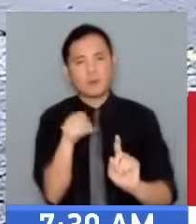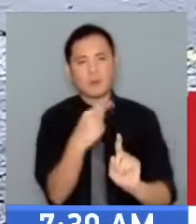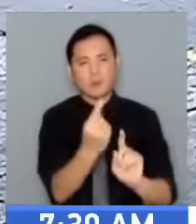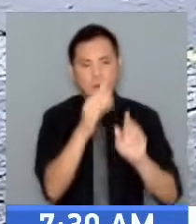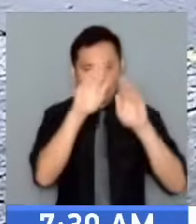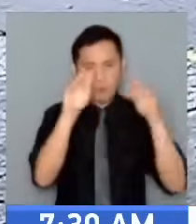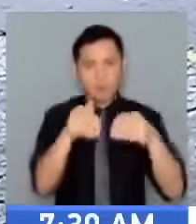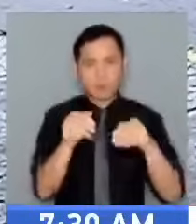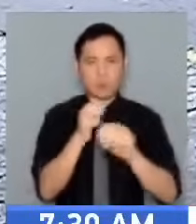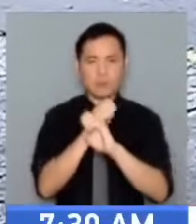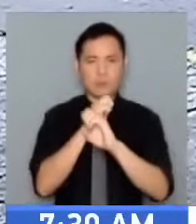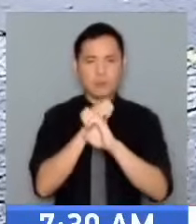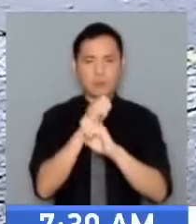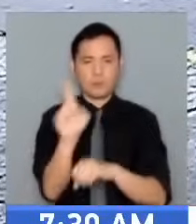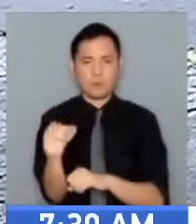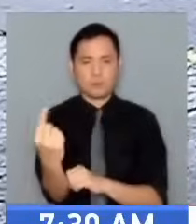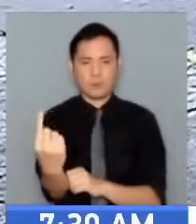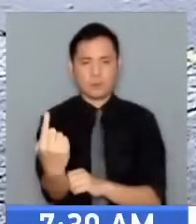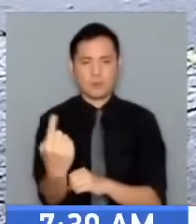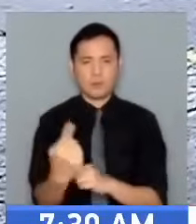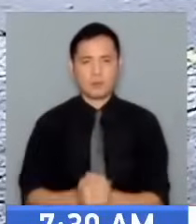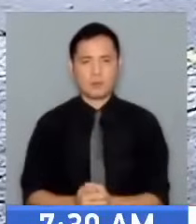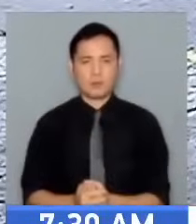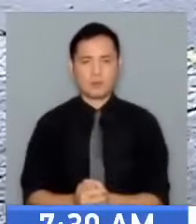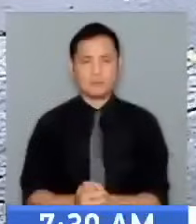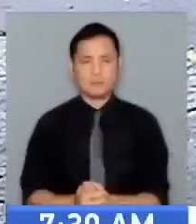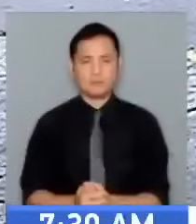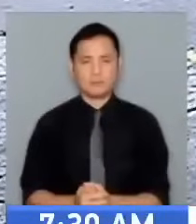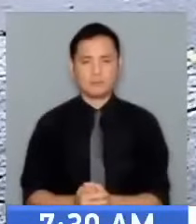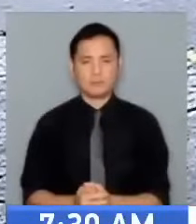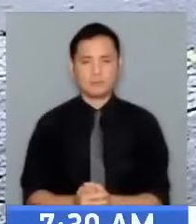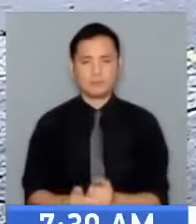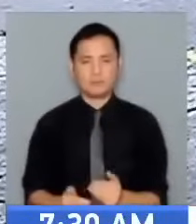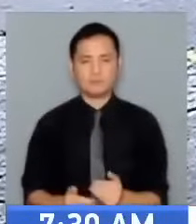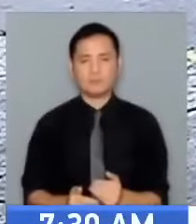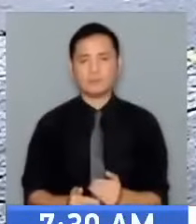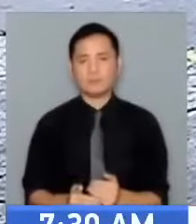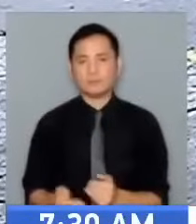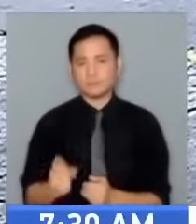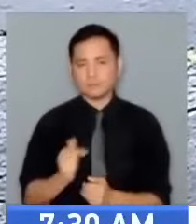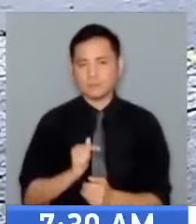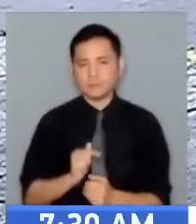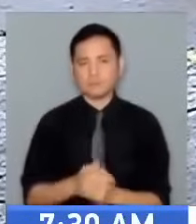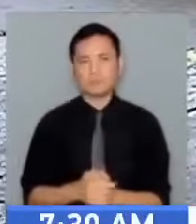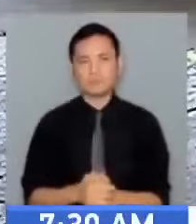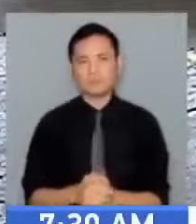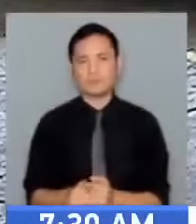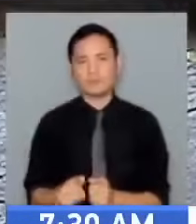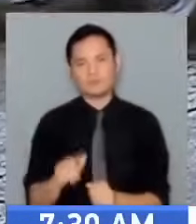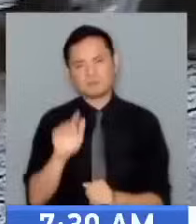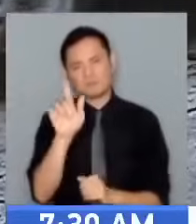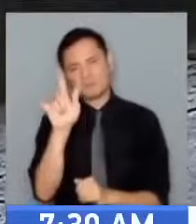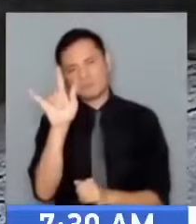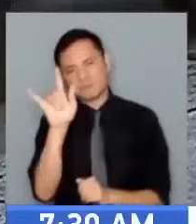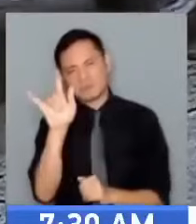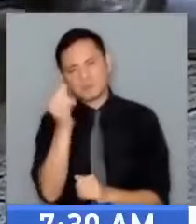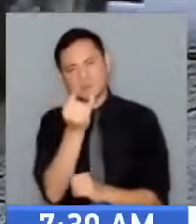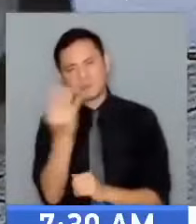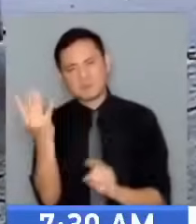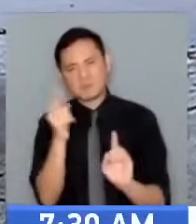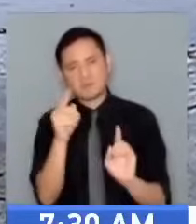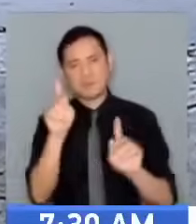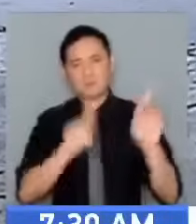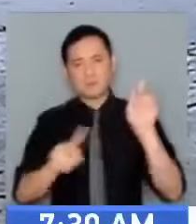EDSA sa matala iga nasa 3 Dal na yung mga motorista na ti kitan Dahil sa iba't ibang paglabag habang siam na sasakyan naman yung